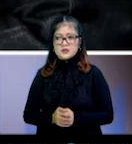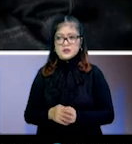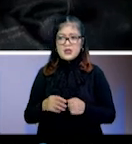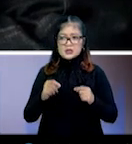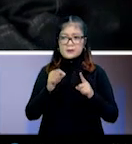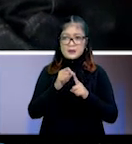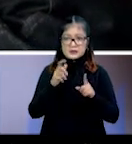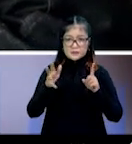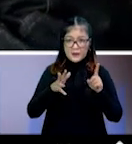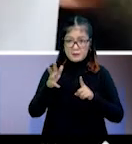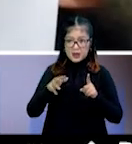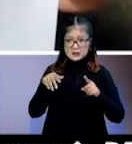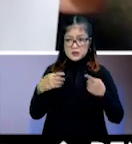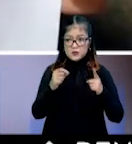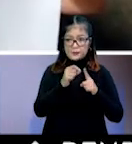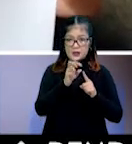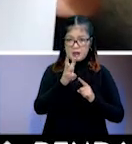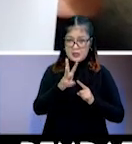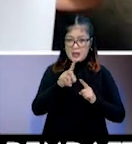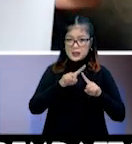SP3. Tapi bisa juga